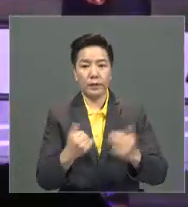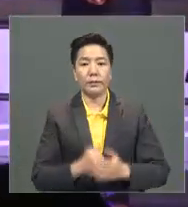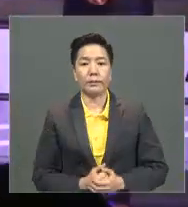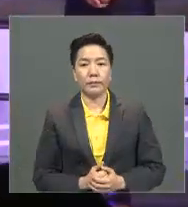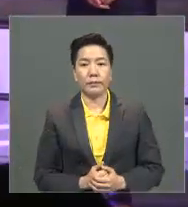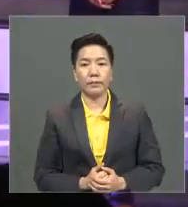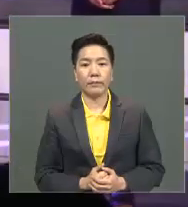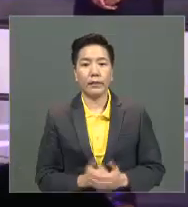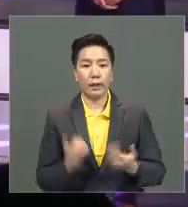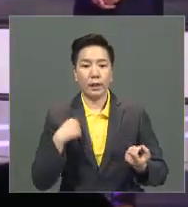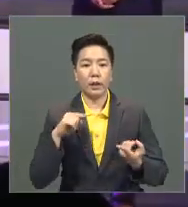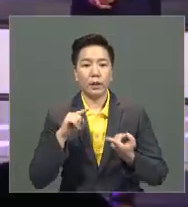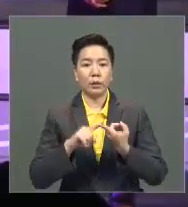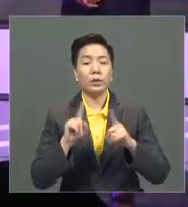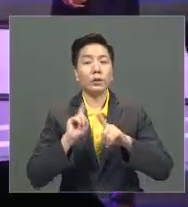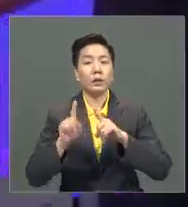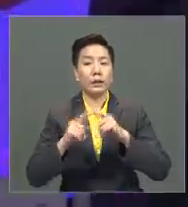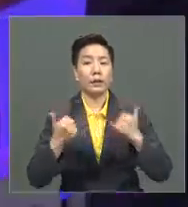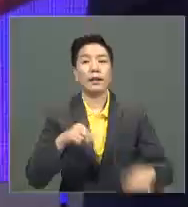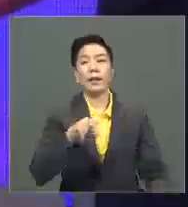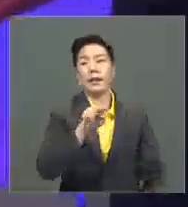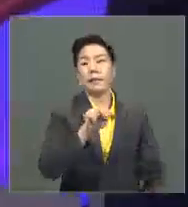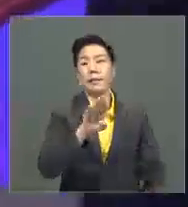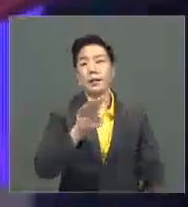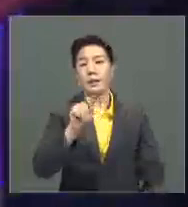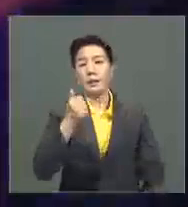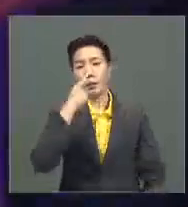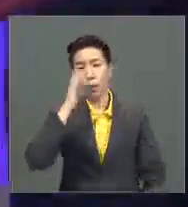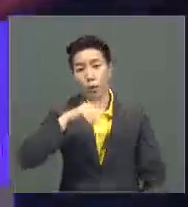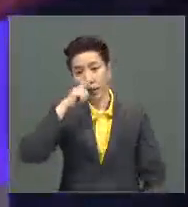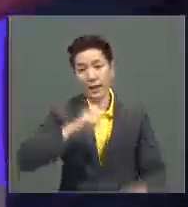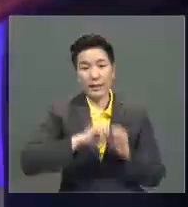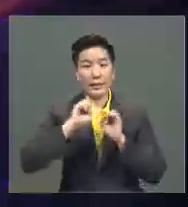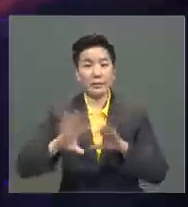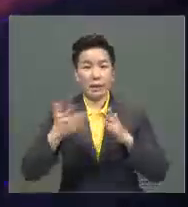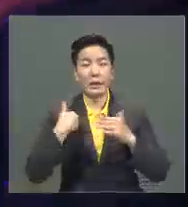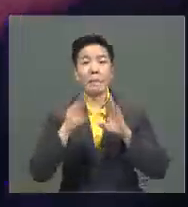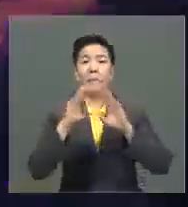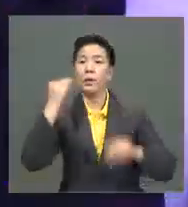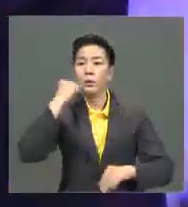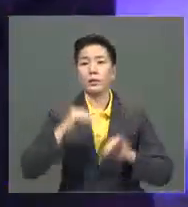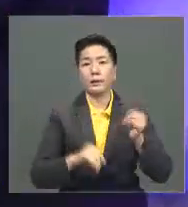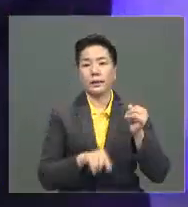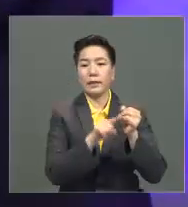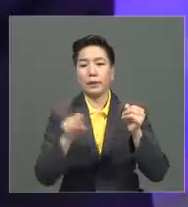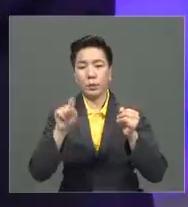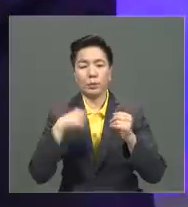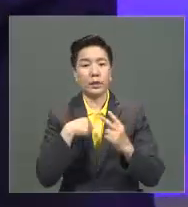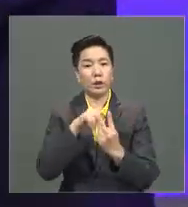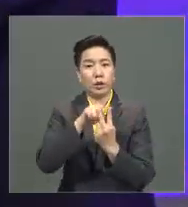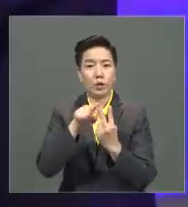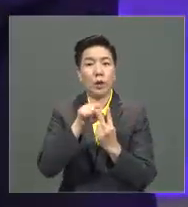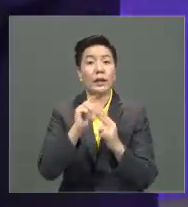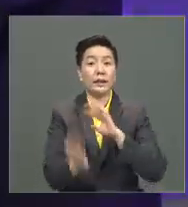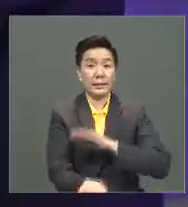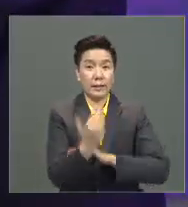คะสำหรับรายการใหม่นะคะ NBT รวมใจคนไทยไม่ทิ้งกันจะออกอากาศทุกวันจันทร์ถึงศุกร์2ช่วงเวลานะคะช่วงเ